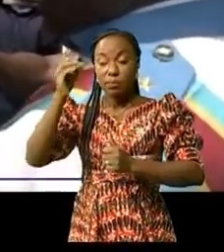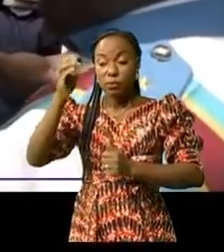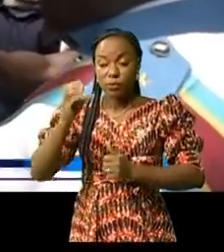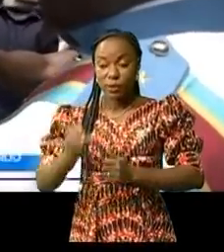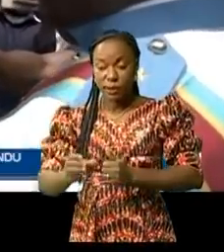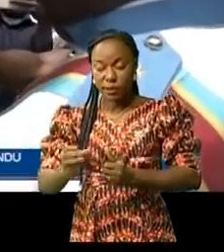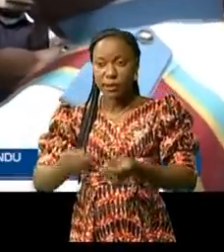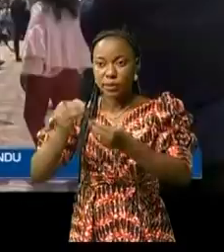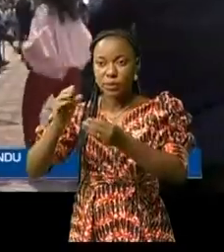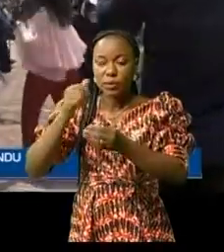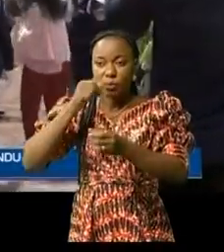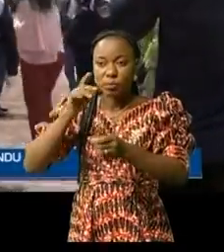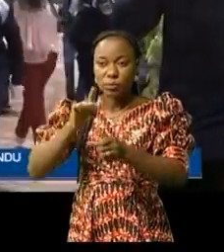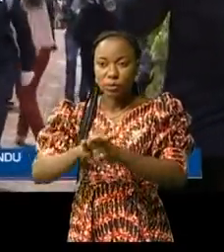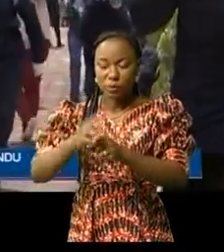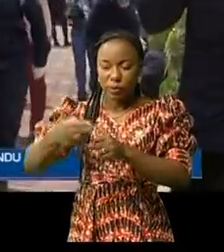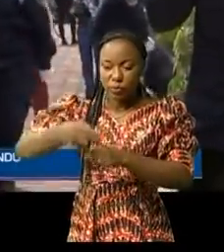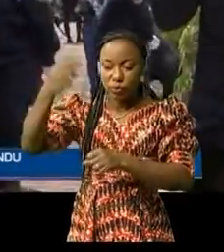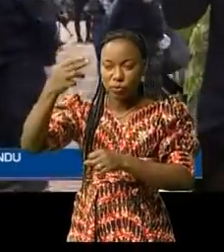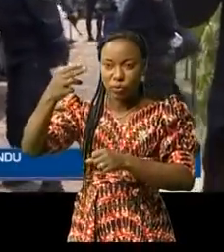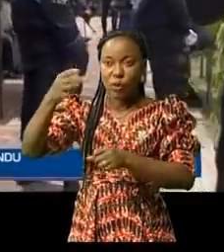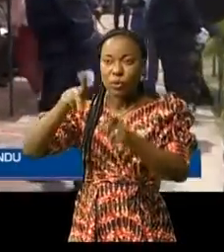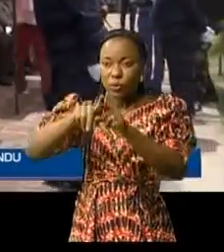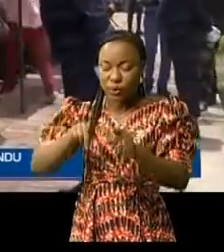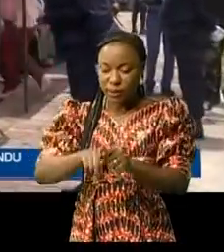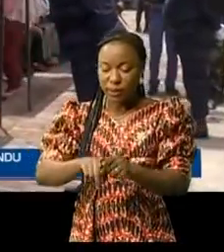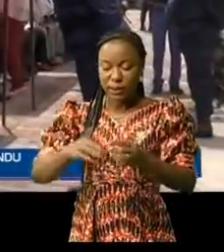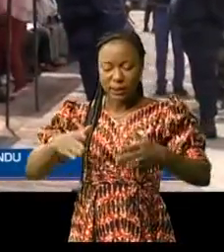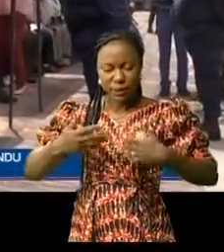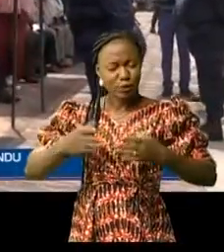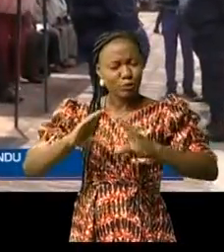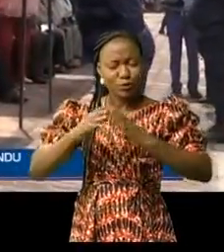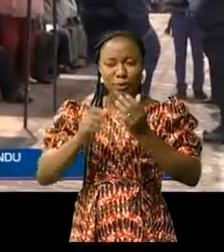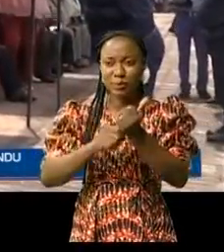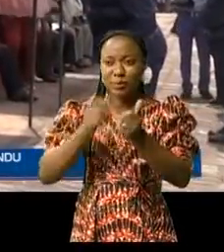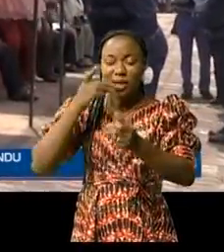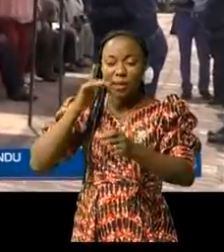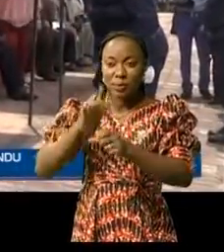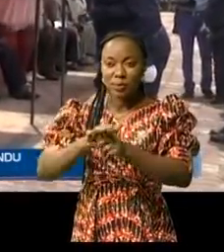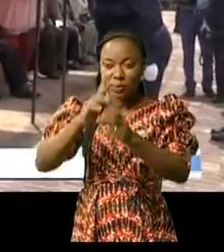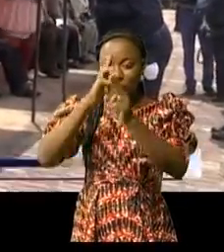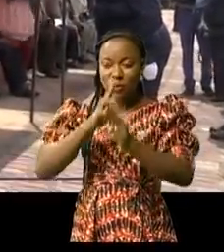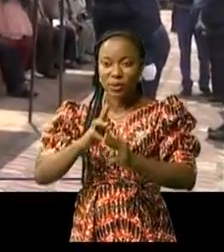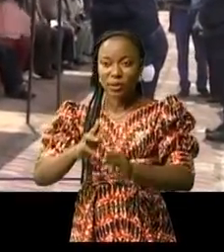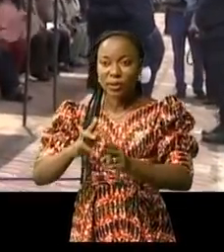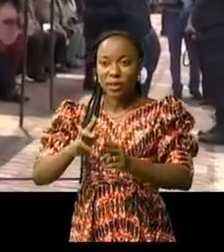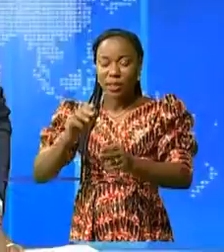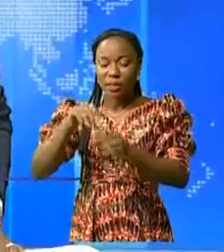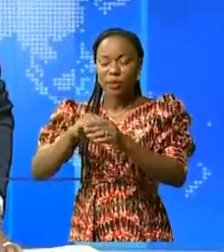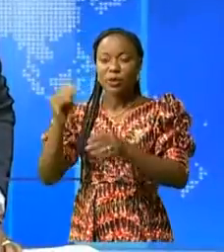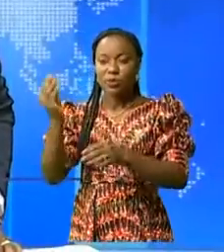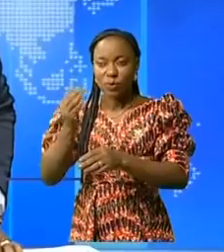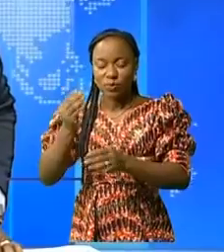premiers dernièrement au grade supérieur c'est visiblement la grande satisfaction des airs promu en honneur au chef lieu la preuve du coup nous